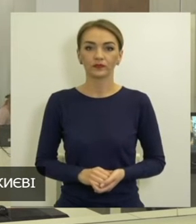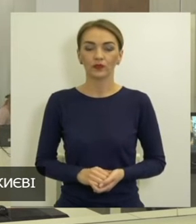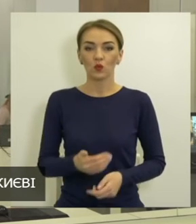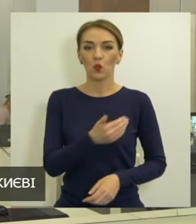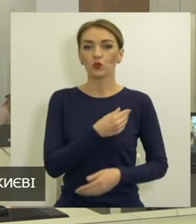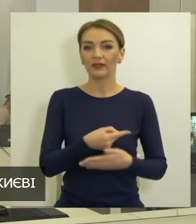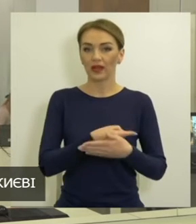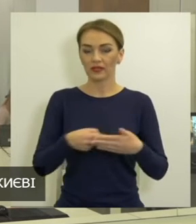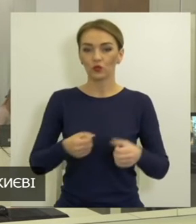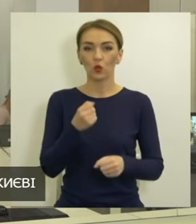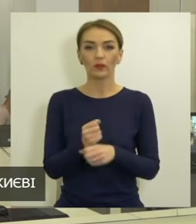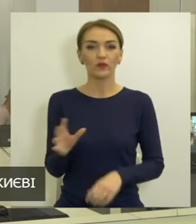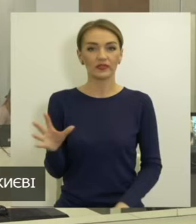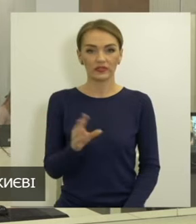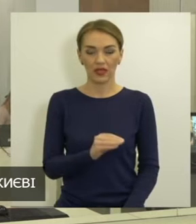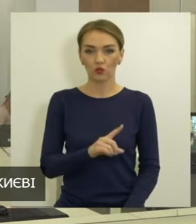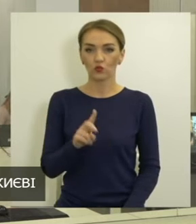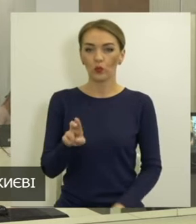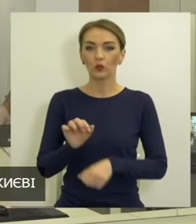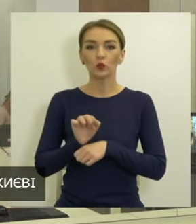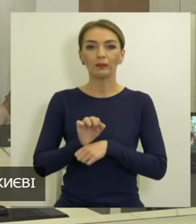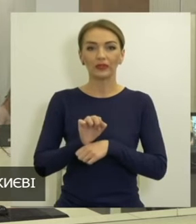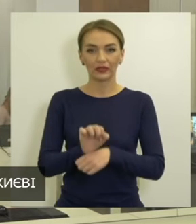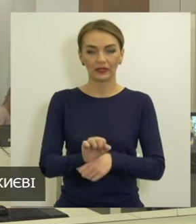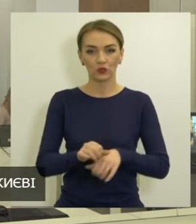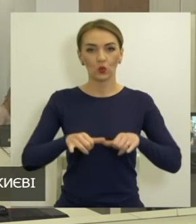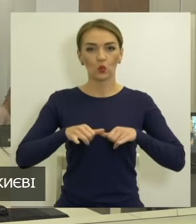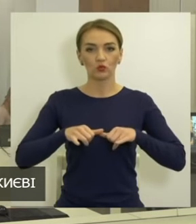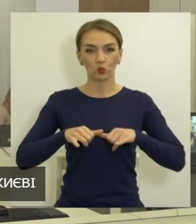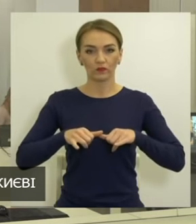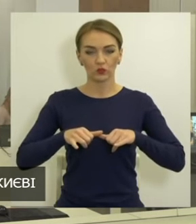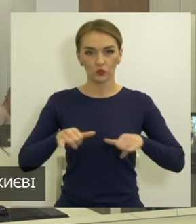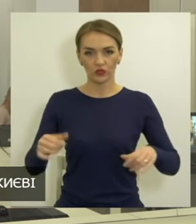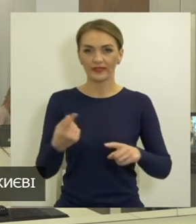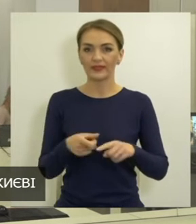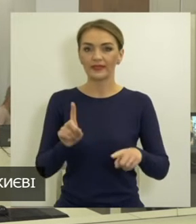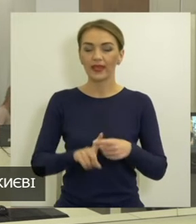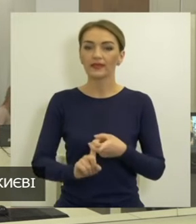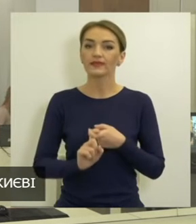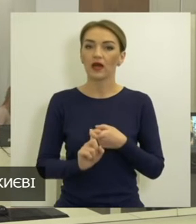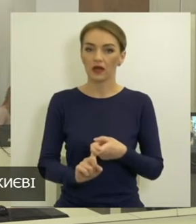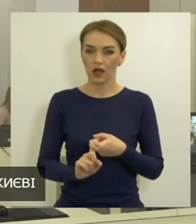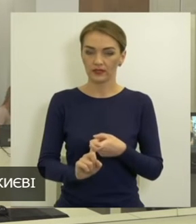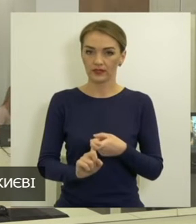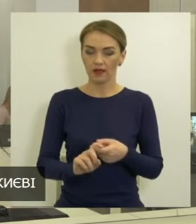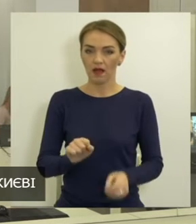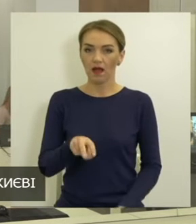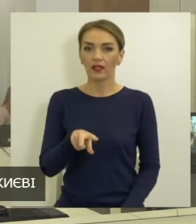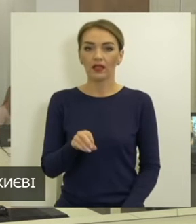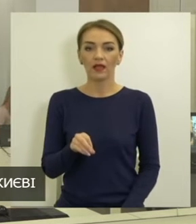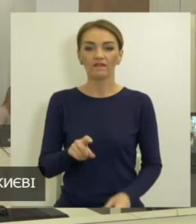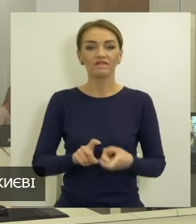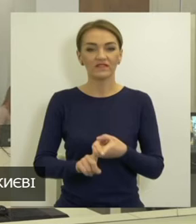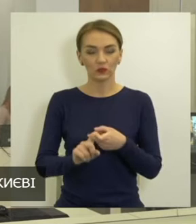Хочу підкреслити, ми робимо все для того, щоб зупинити розповсюдження цієї зарази. Але вірус,